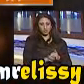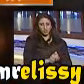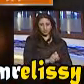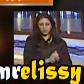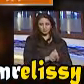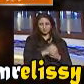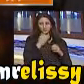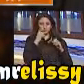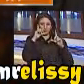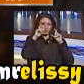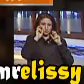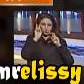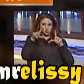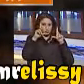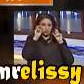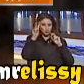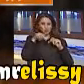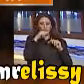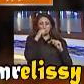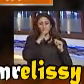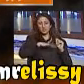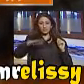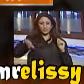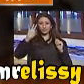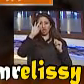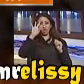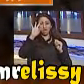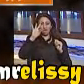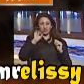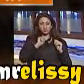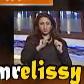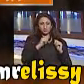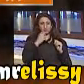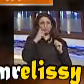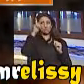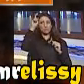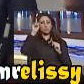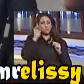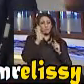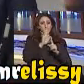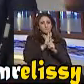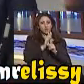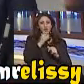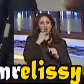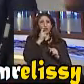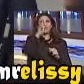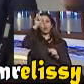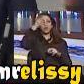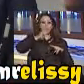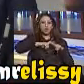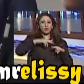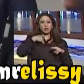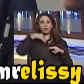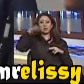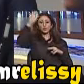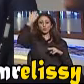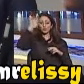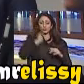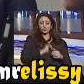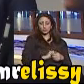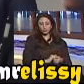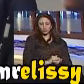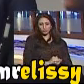ويجعل البركة في بناته التلاتة. وأنا مش عارف أقول إيه, وإنا لله وإنا إليه